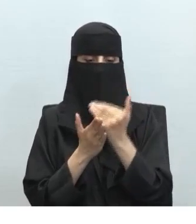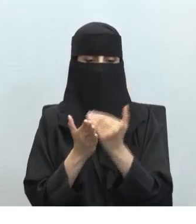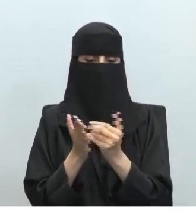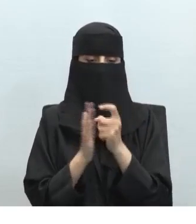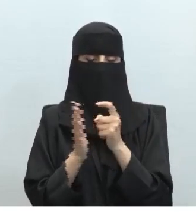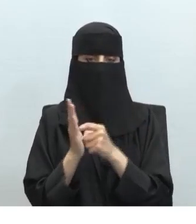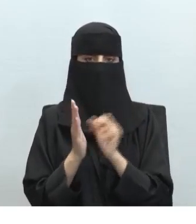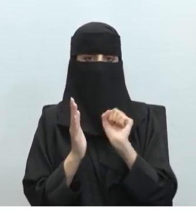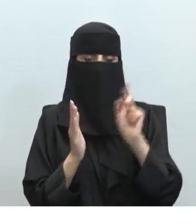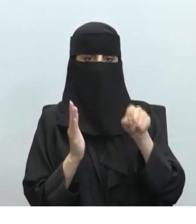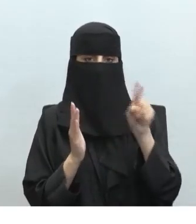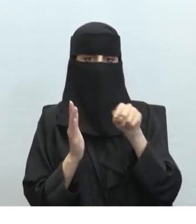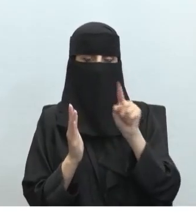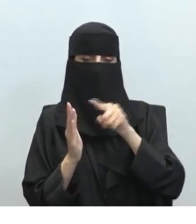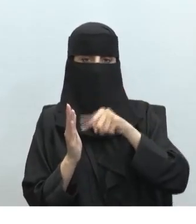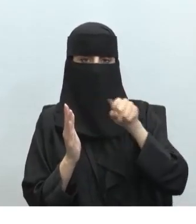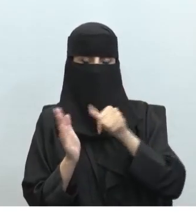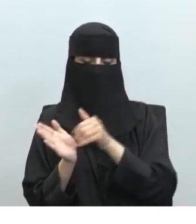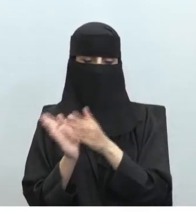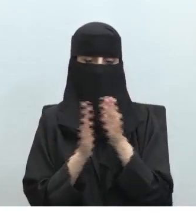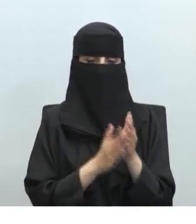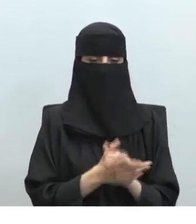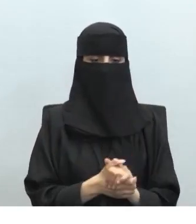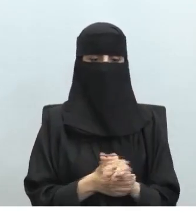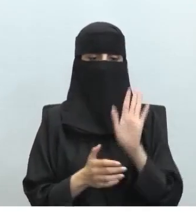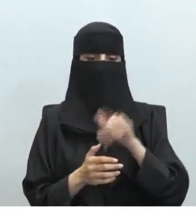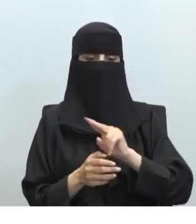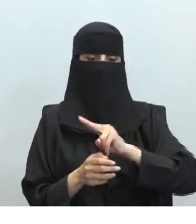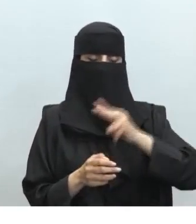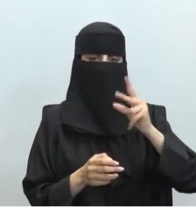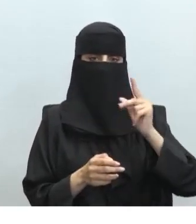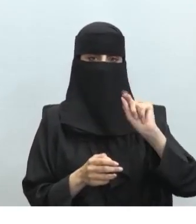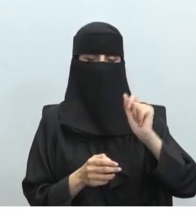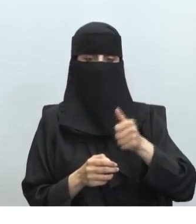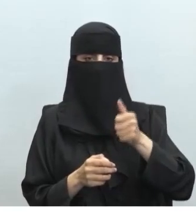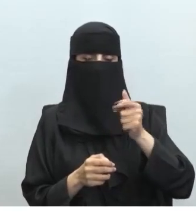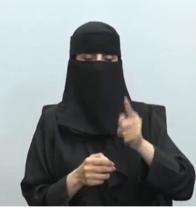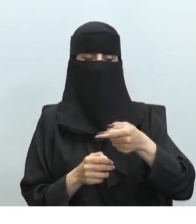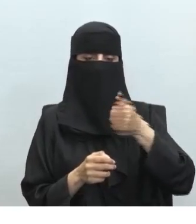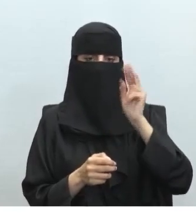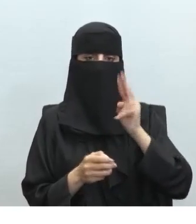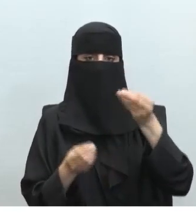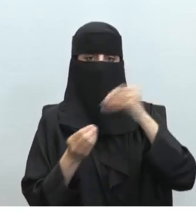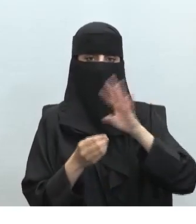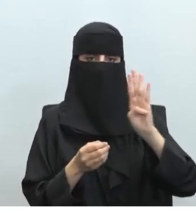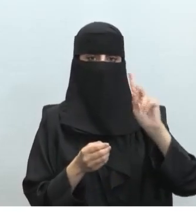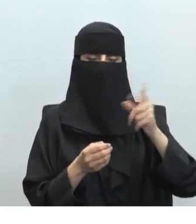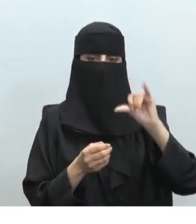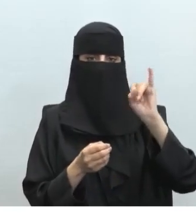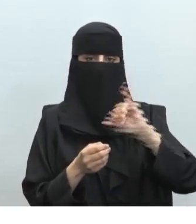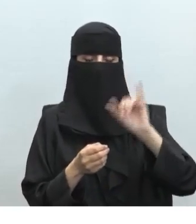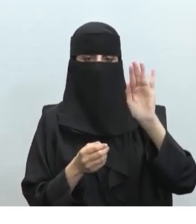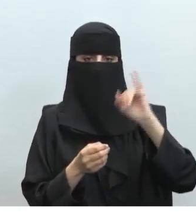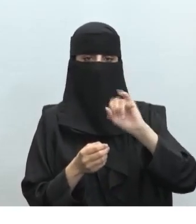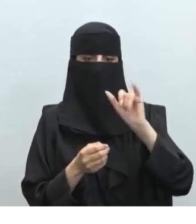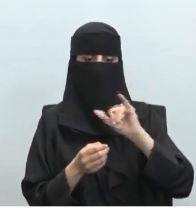القواعد على الدي ان ايه ايضا هنالك نوع مختلف من هذه الطفرات نسميها الطفرات الكروموسوميه وهي الاجزاء الكبيره